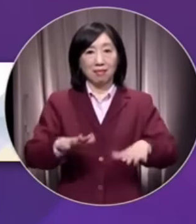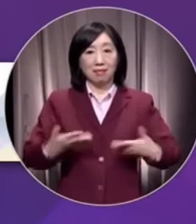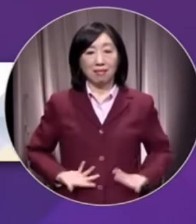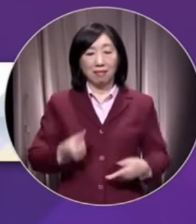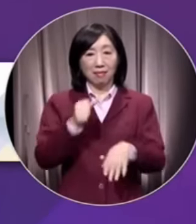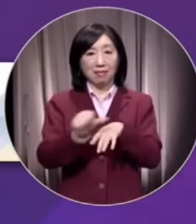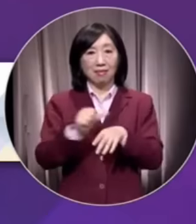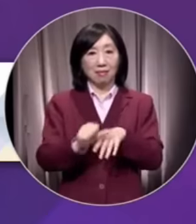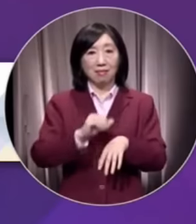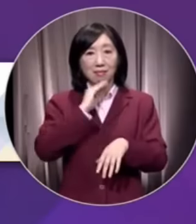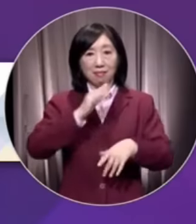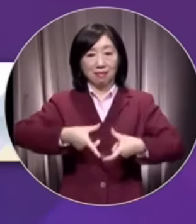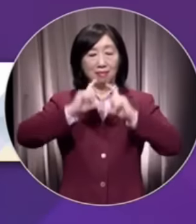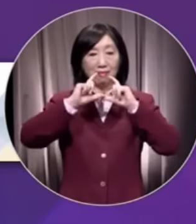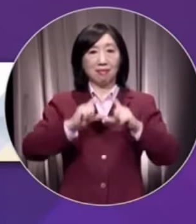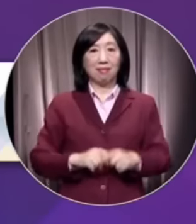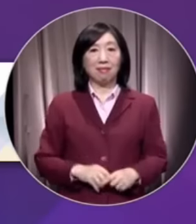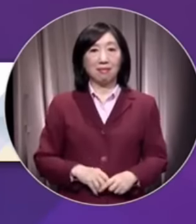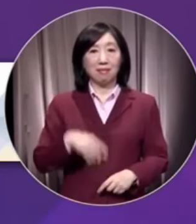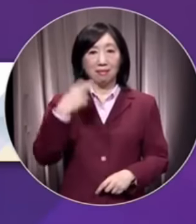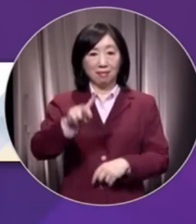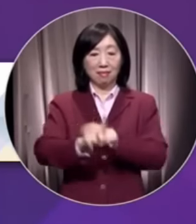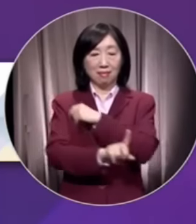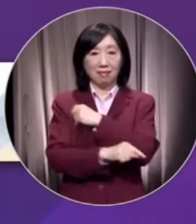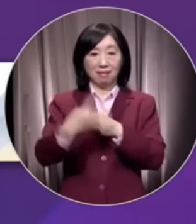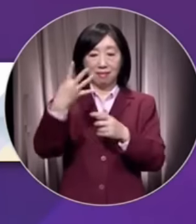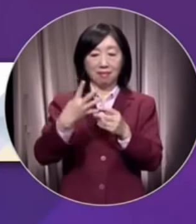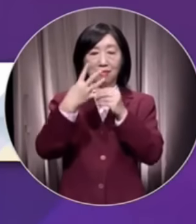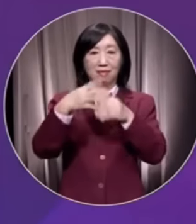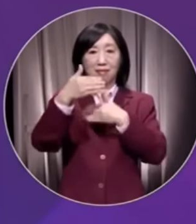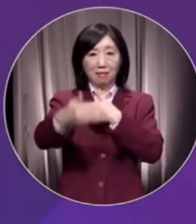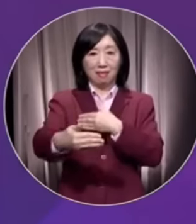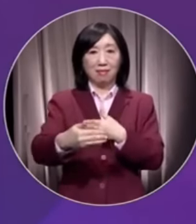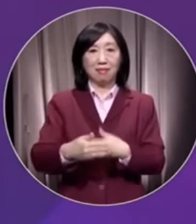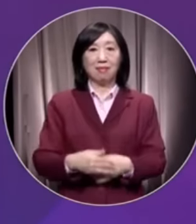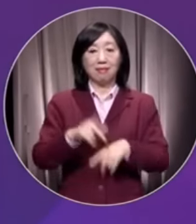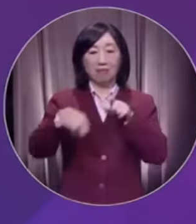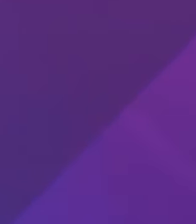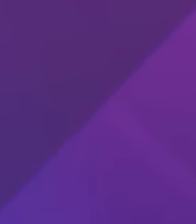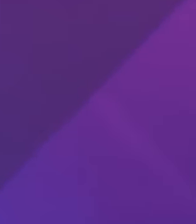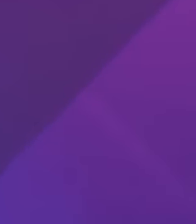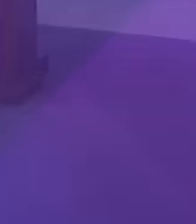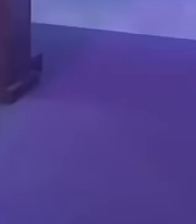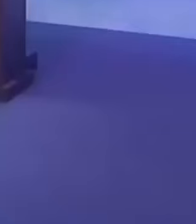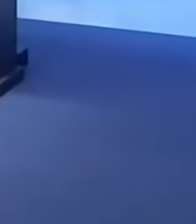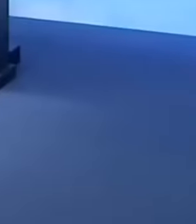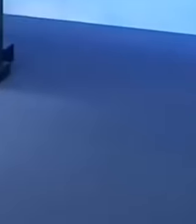息5分钟，马上回来进行最后一个阶段，3位候选人的结论。